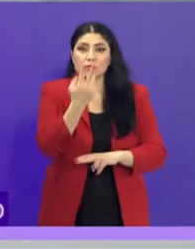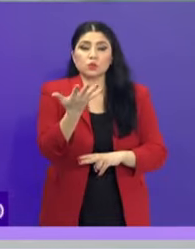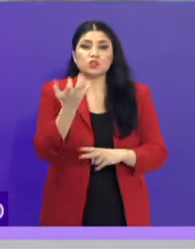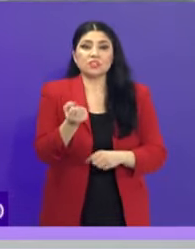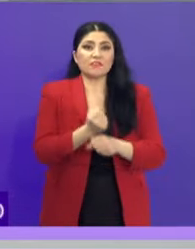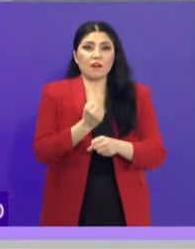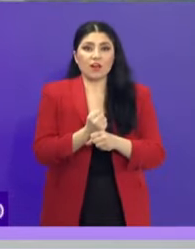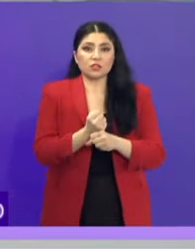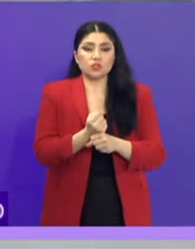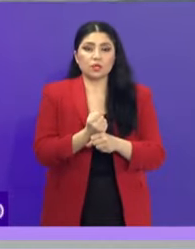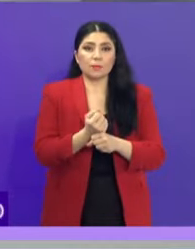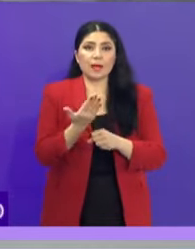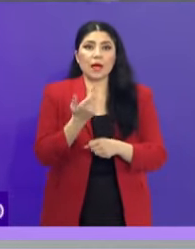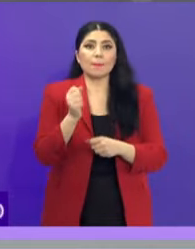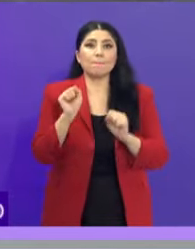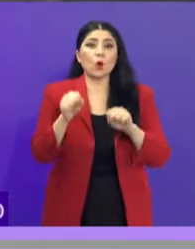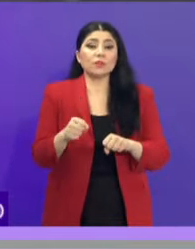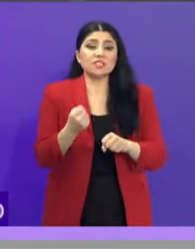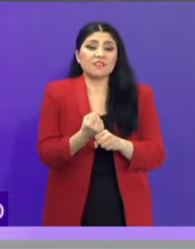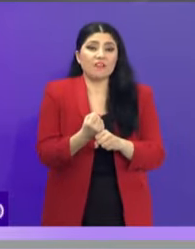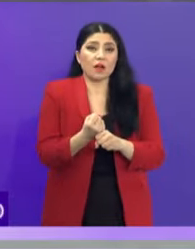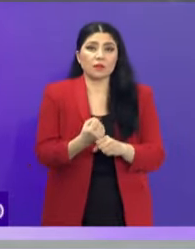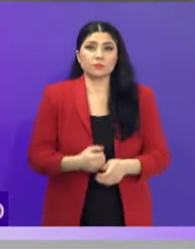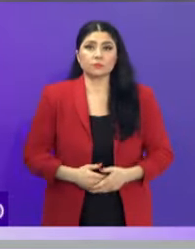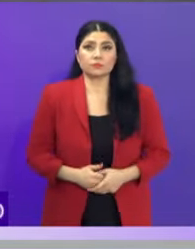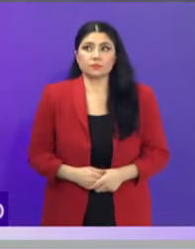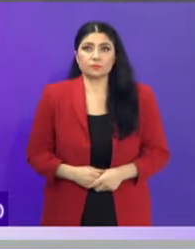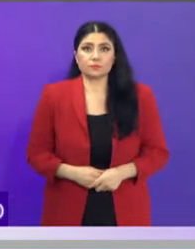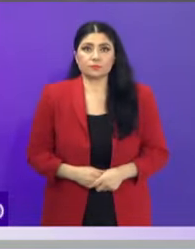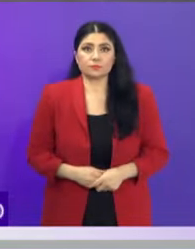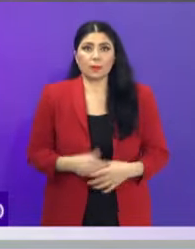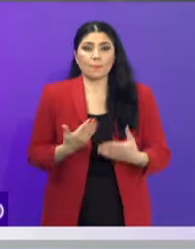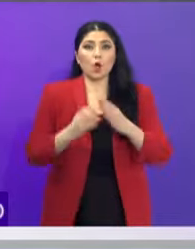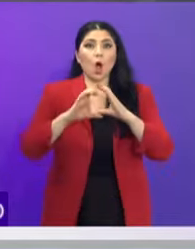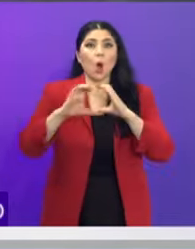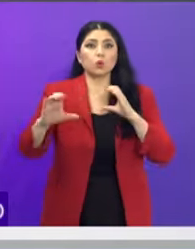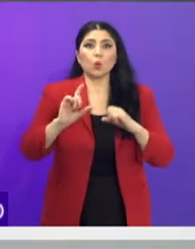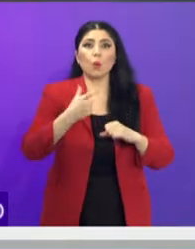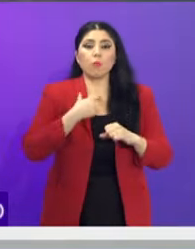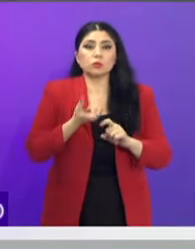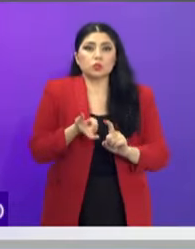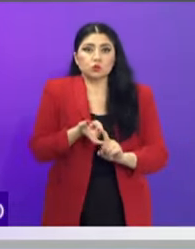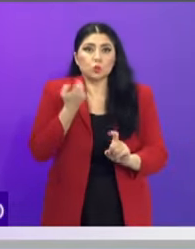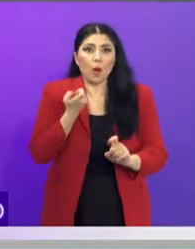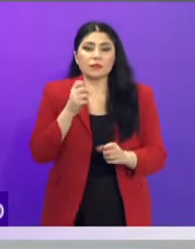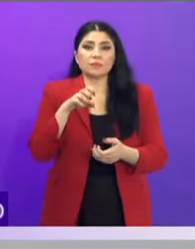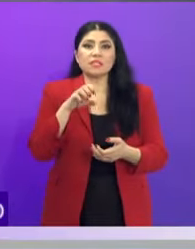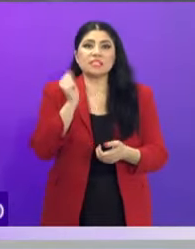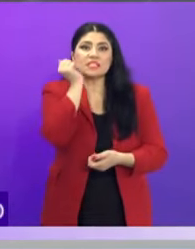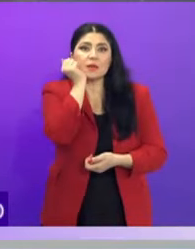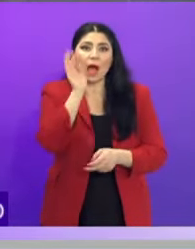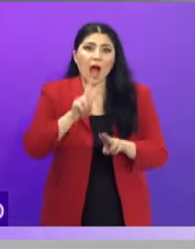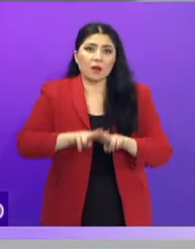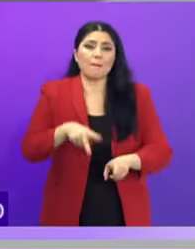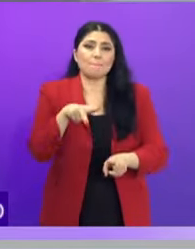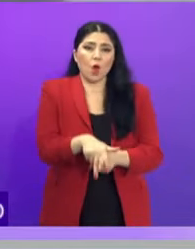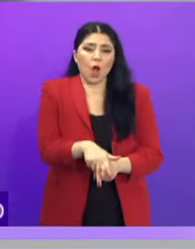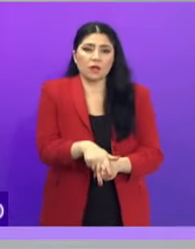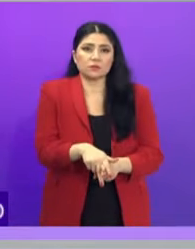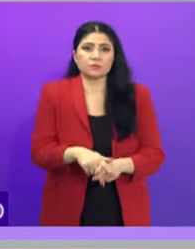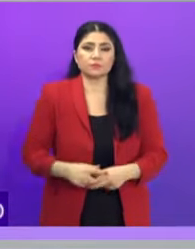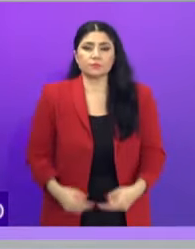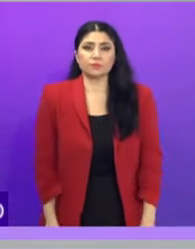care trebuie să le facă proprietarul, pentru că acel autocar nu se mai poate scoate acum din zăpadă. Urmează să-i